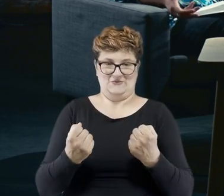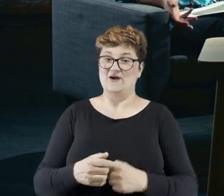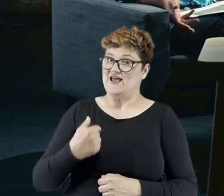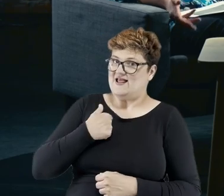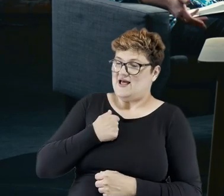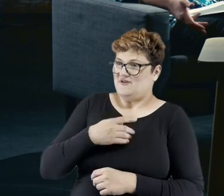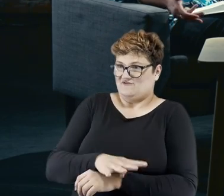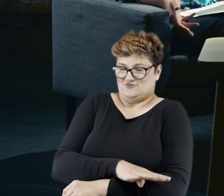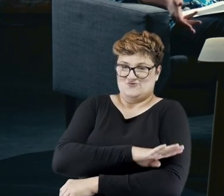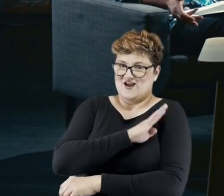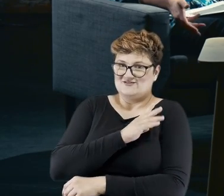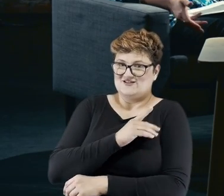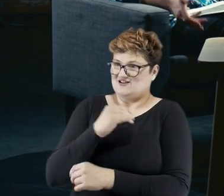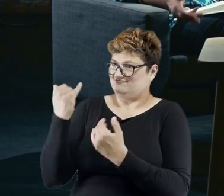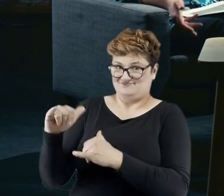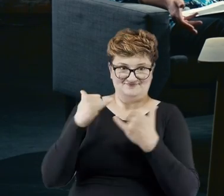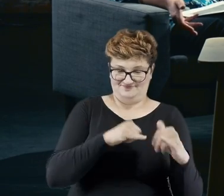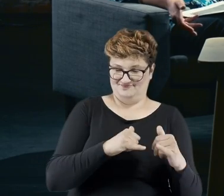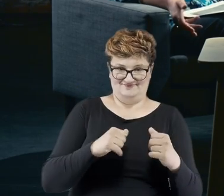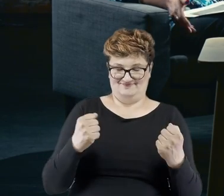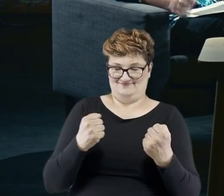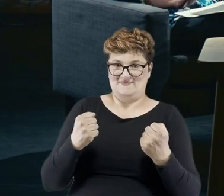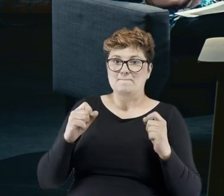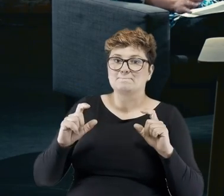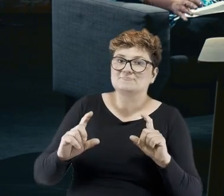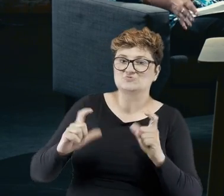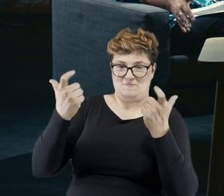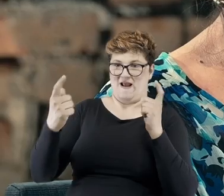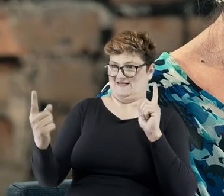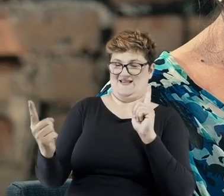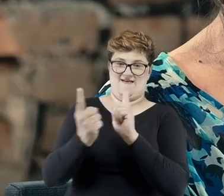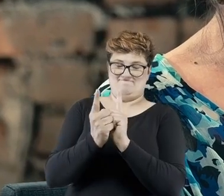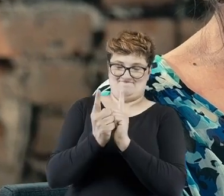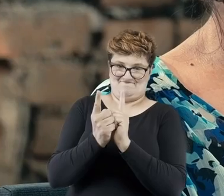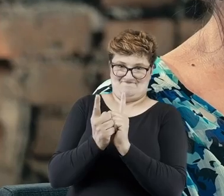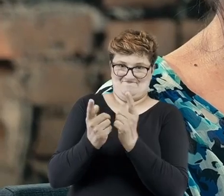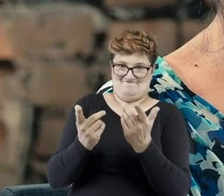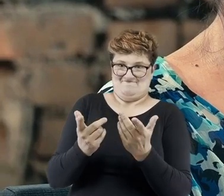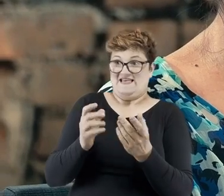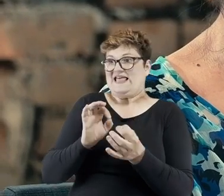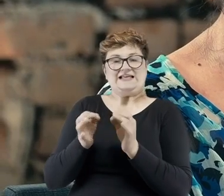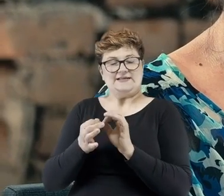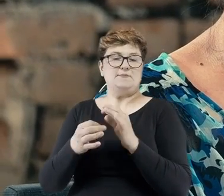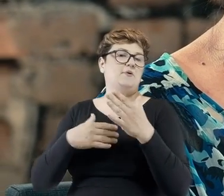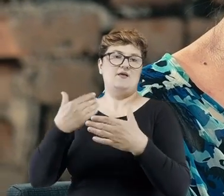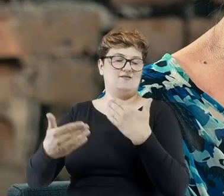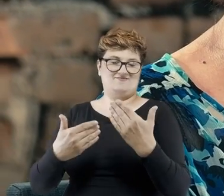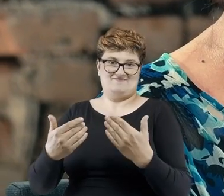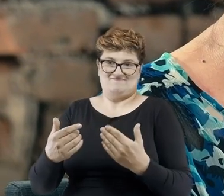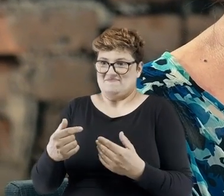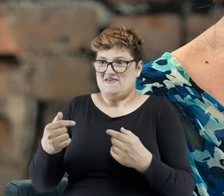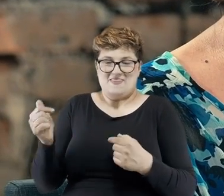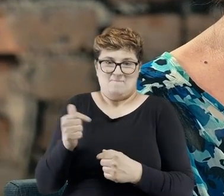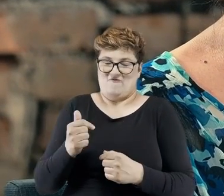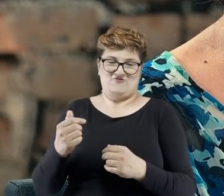osobiście wzruszające, że tak zupełnie dwie różne osoby, by przypadkiem tak naprawdę zetknięte zupełnie ze sobą, one by się w zasadzie nie